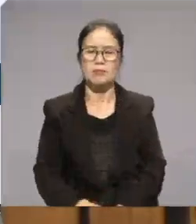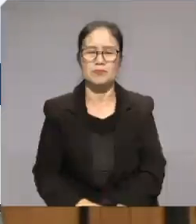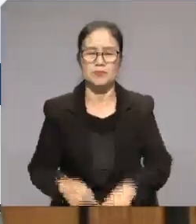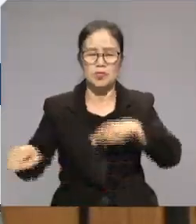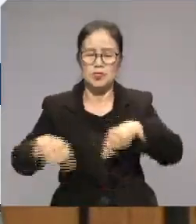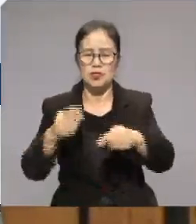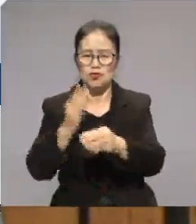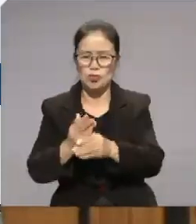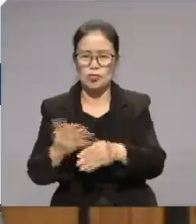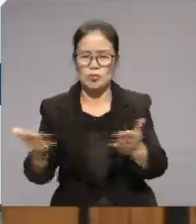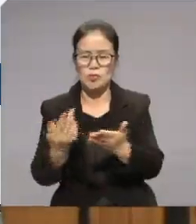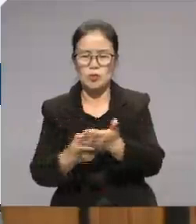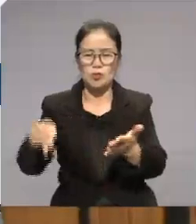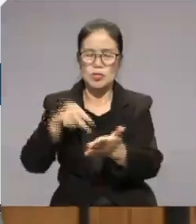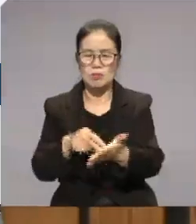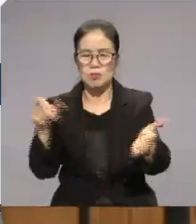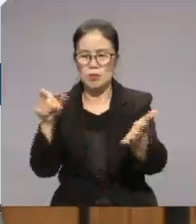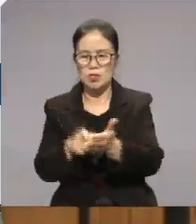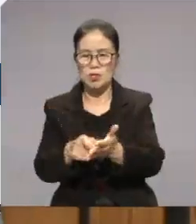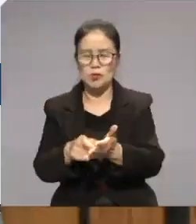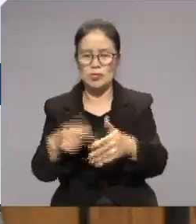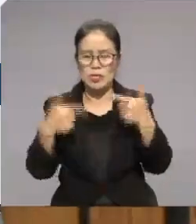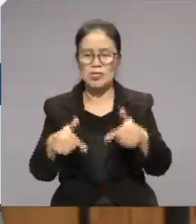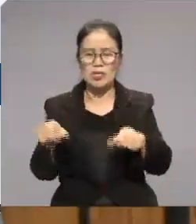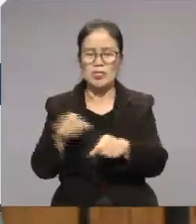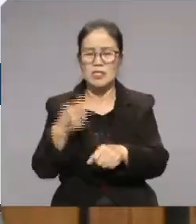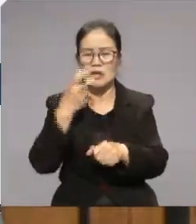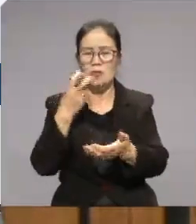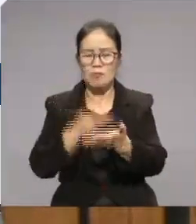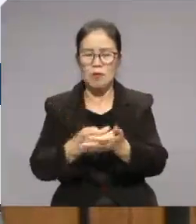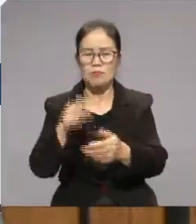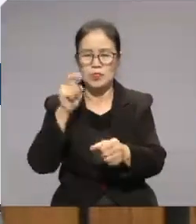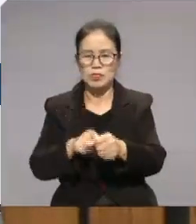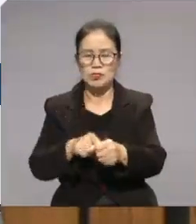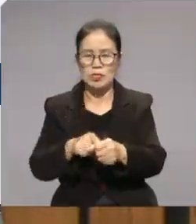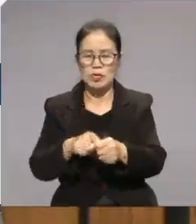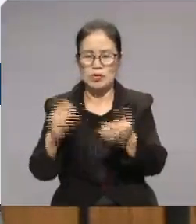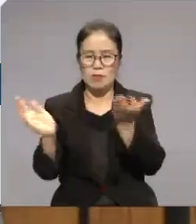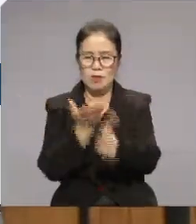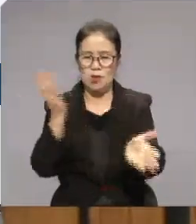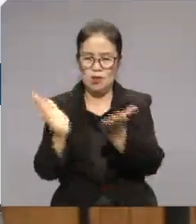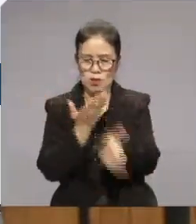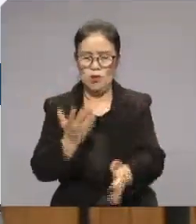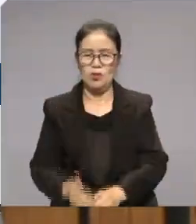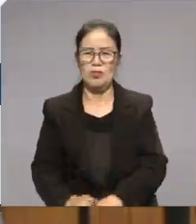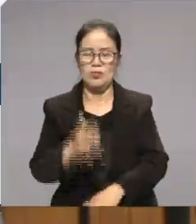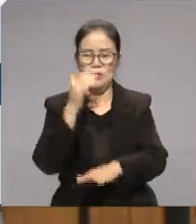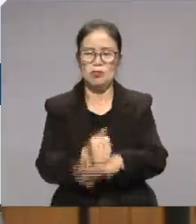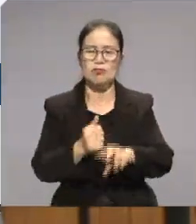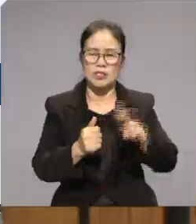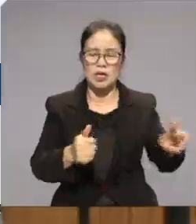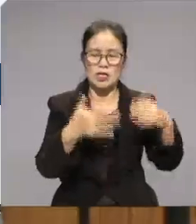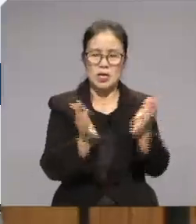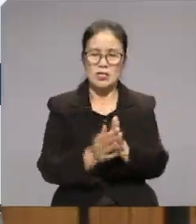중립과 직무상 독립을 명시해놓은 상설특검법의 취지에 정면으로 반하는 것입니다.